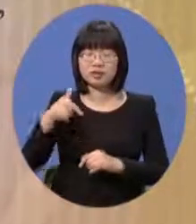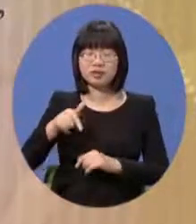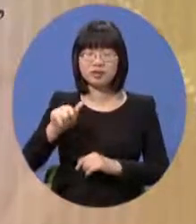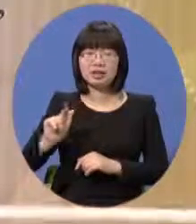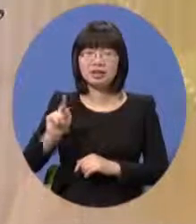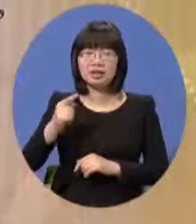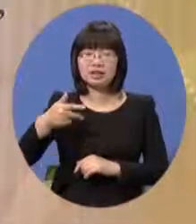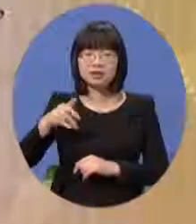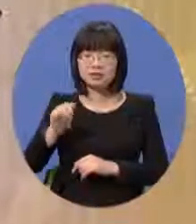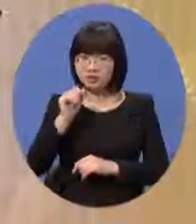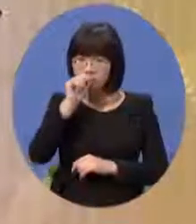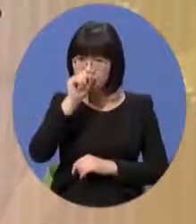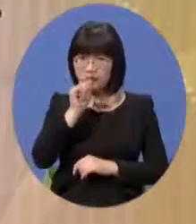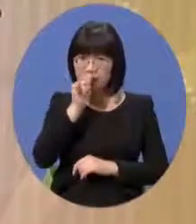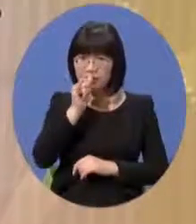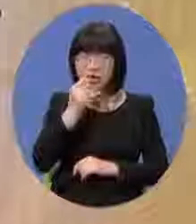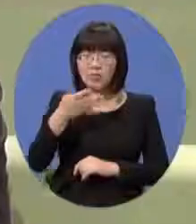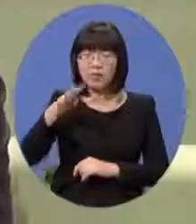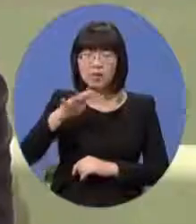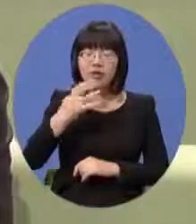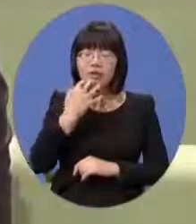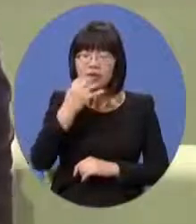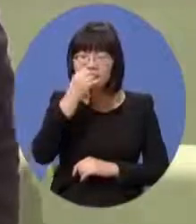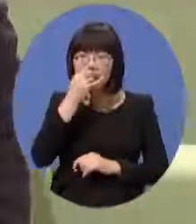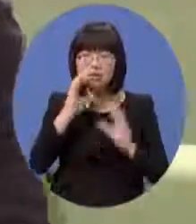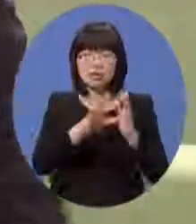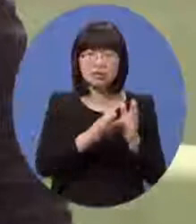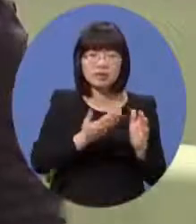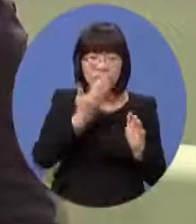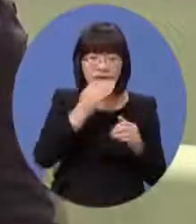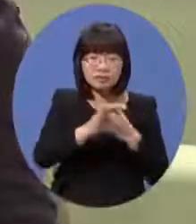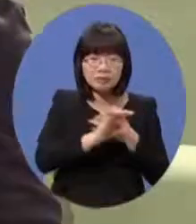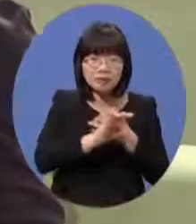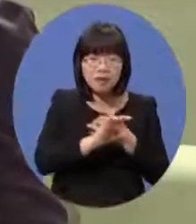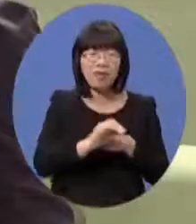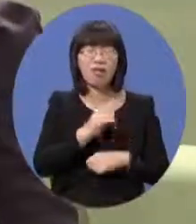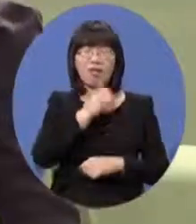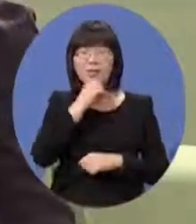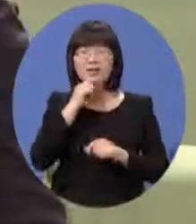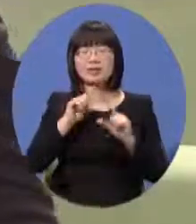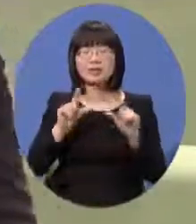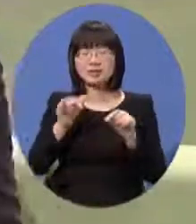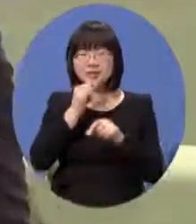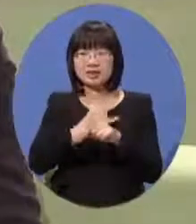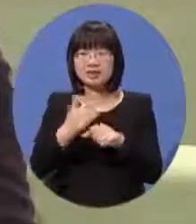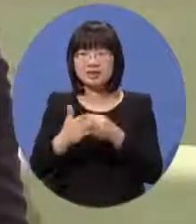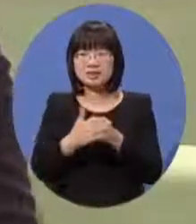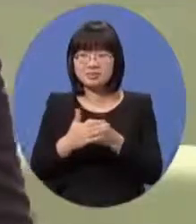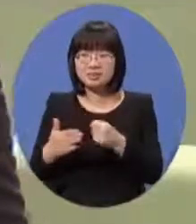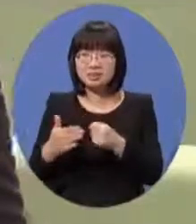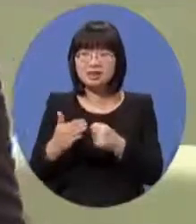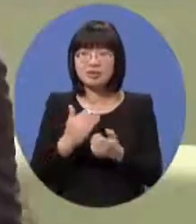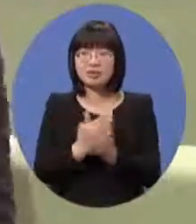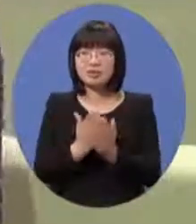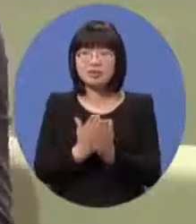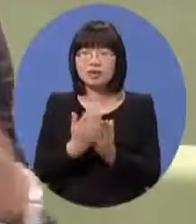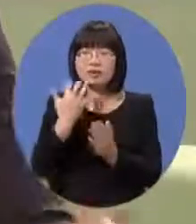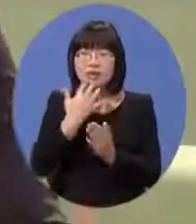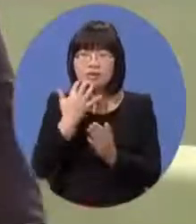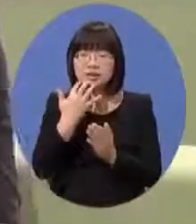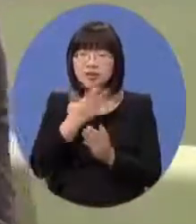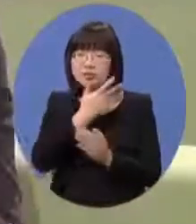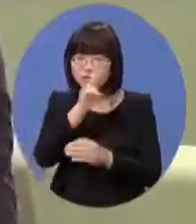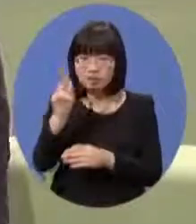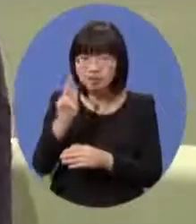좋아하는데요. 가지를 애들이 어렸을 때부터 이렇게 먹여버릇하면 상당히 가지가 맛있는 음식이거든요. 네. 이렇게 골고루 색깔을